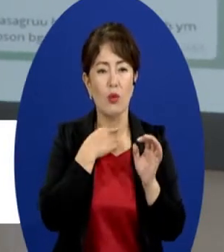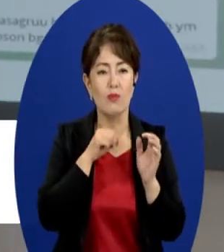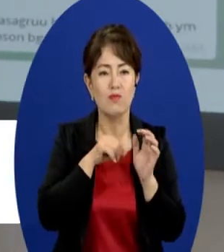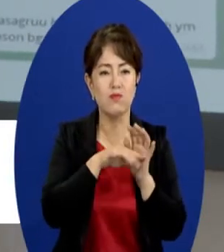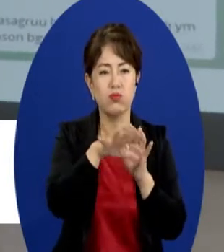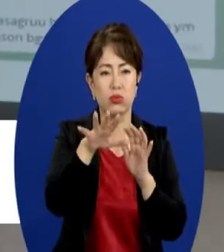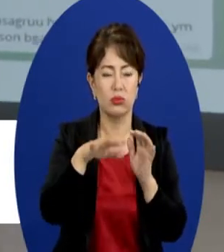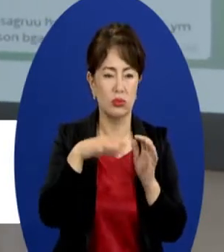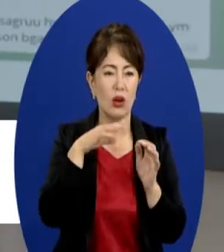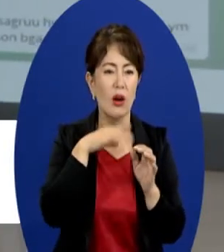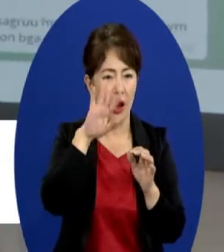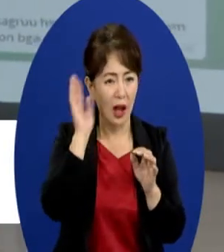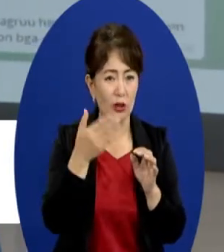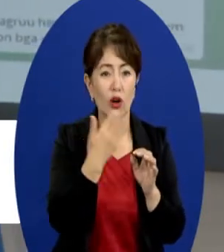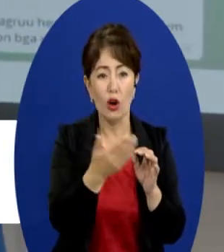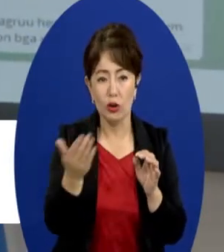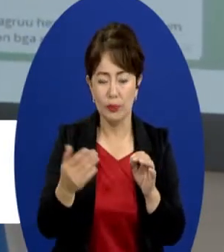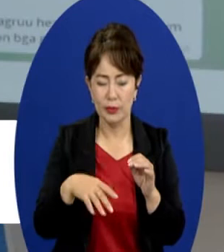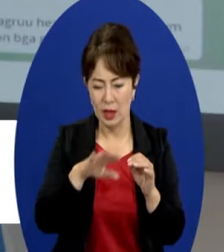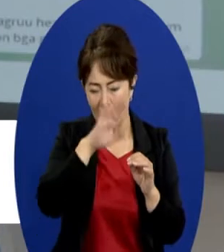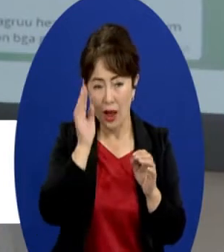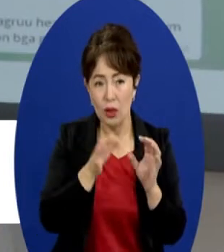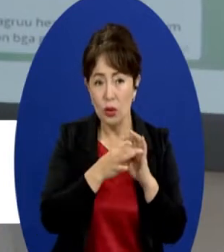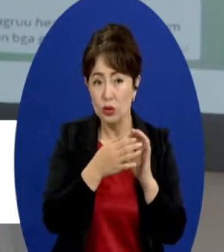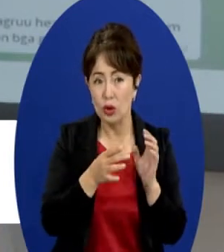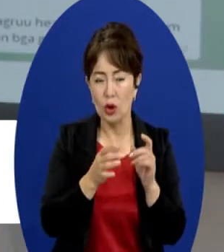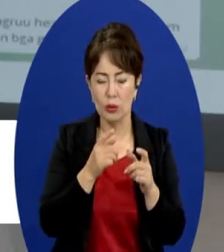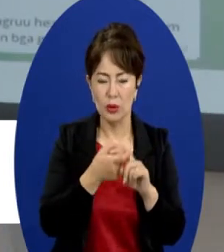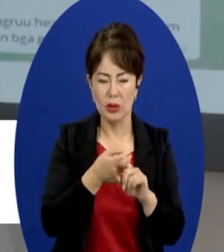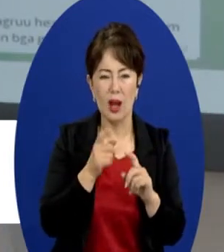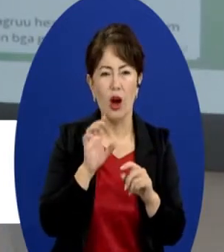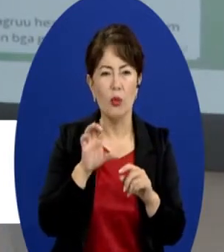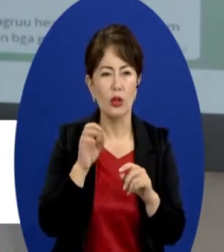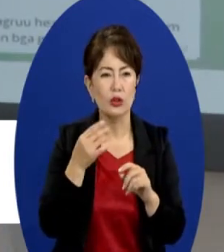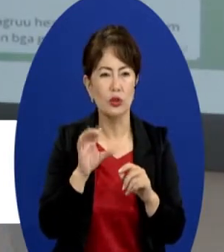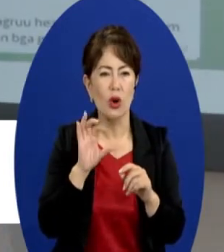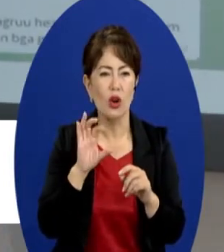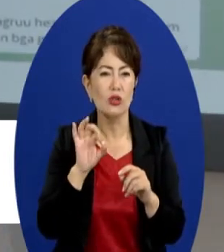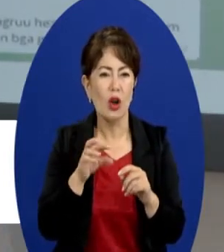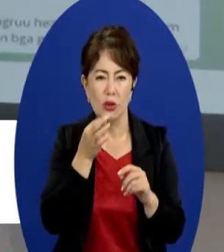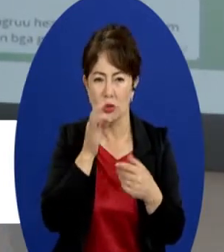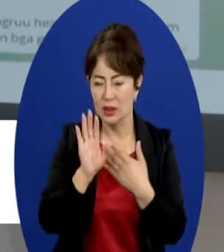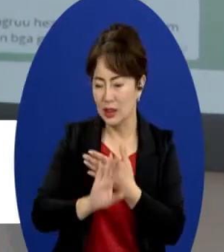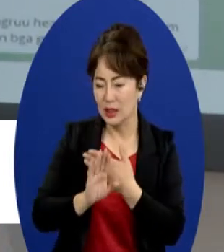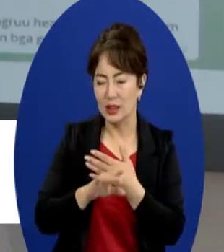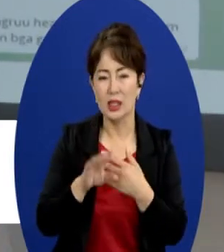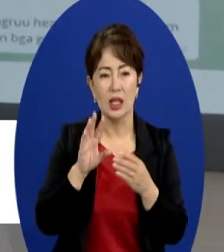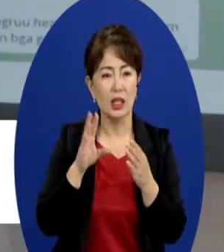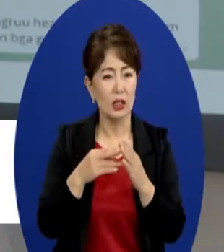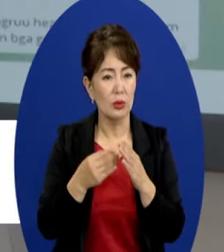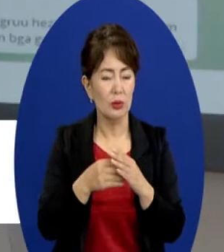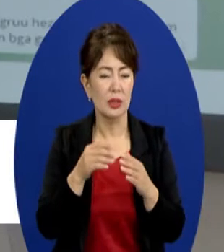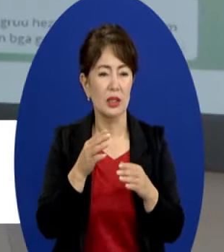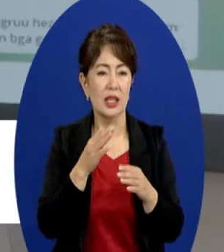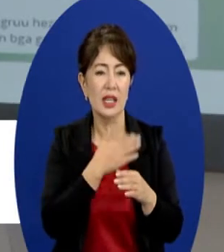нь бол халаалт залгаж байгаатай холбогдуулаад айл өрхүүд бол даос болцшгүй ус гинц атлаас урд сэргийлж айл өрхүүд гэртээ